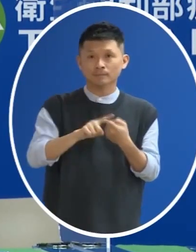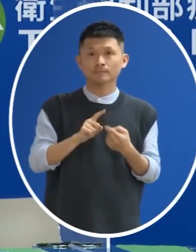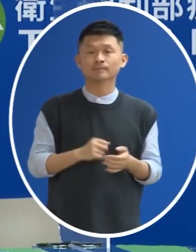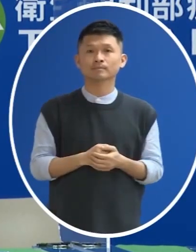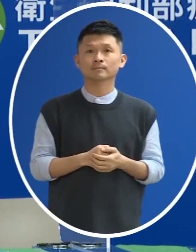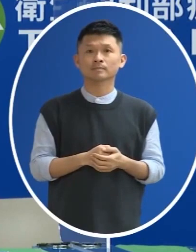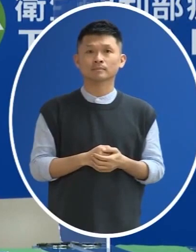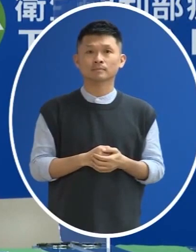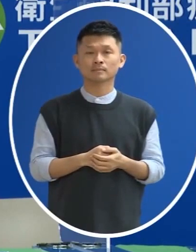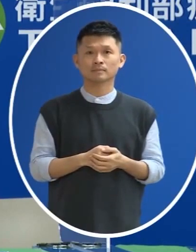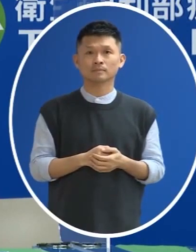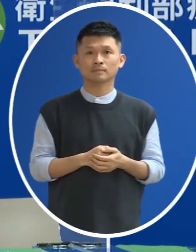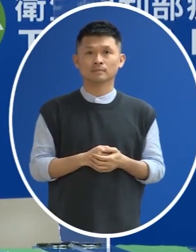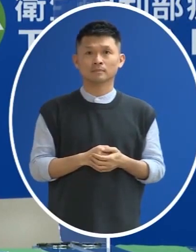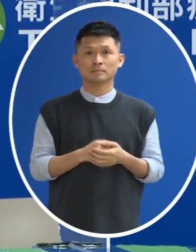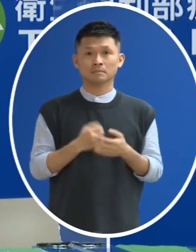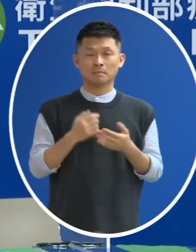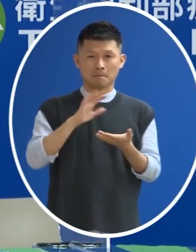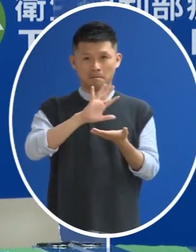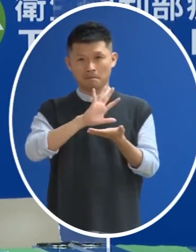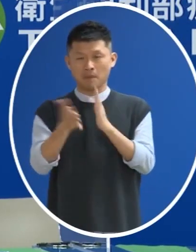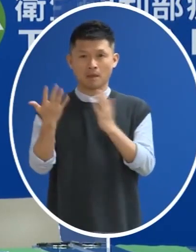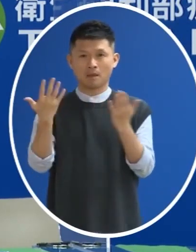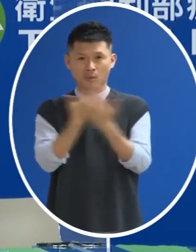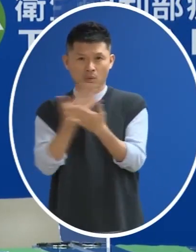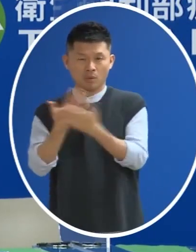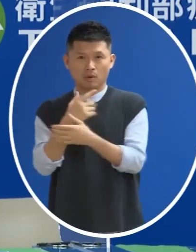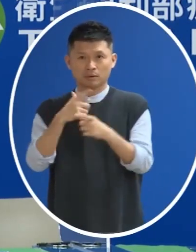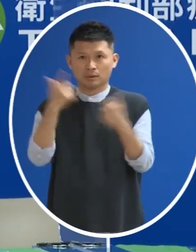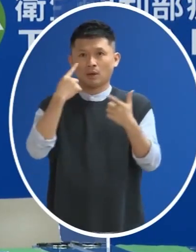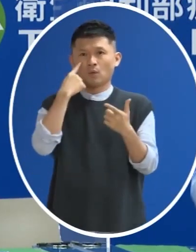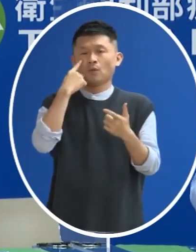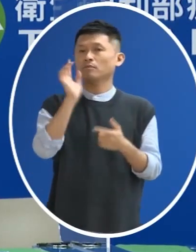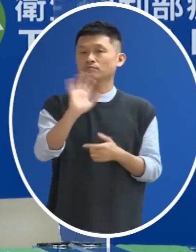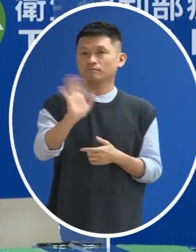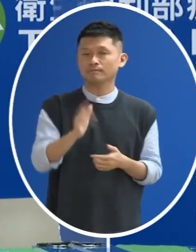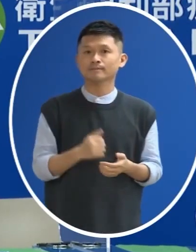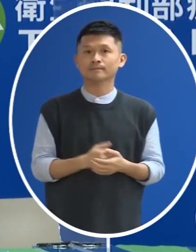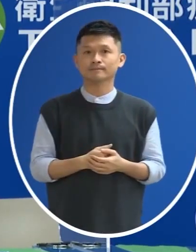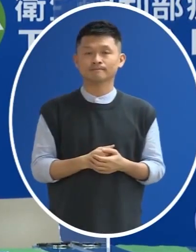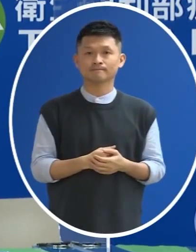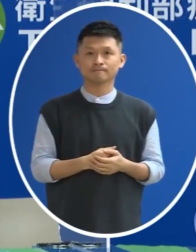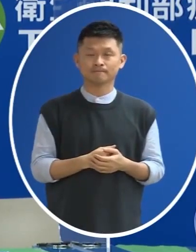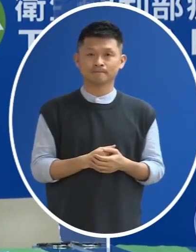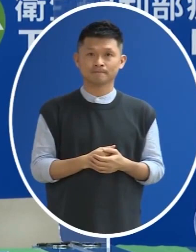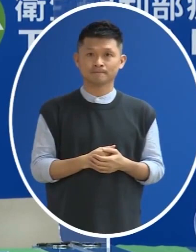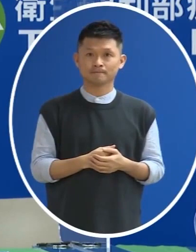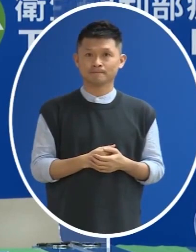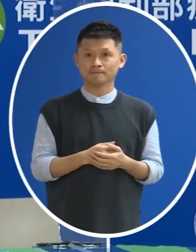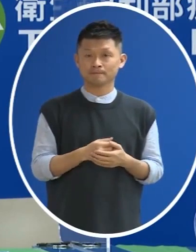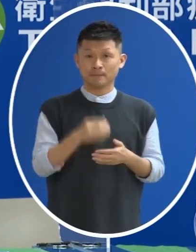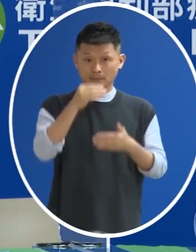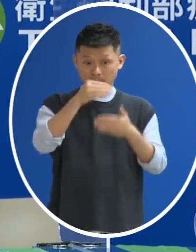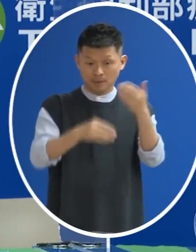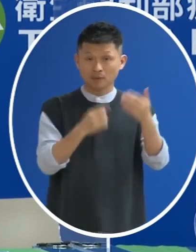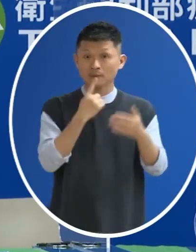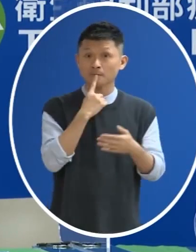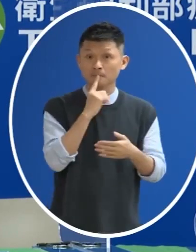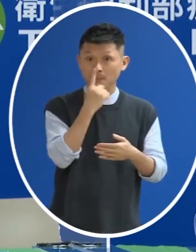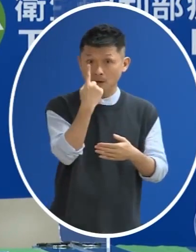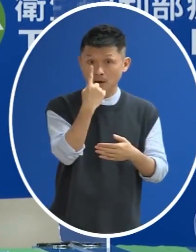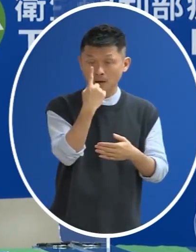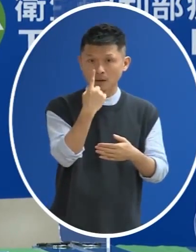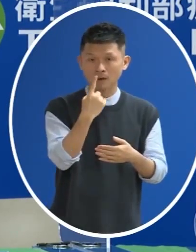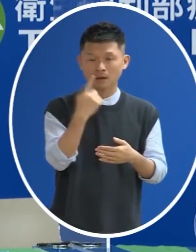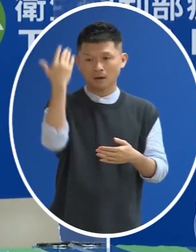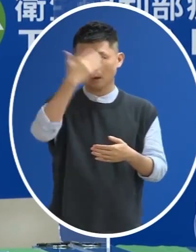要会变成很大的一个变动，好，要不然好用这样只有单一的这样的一个标准的时候，那很容易一